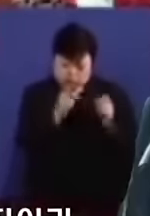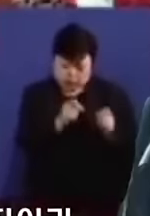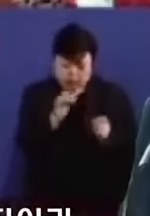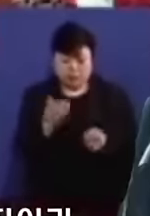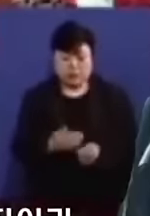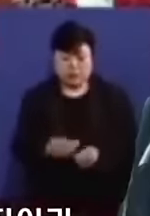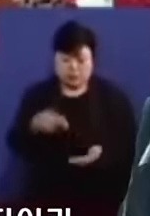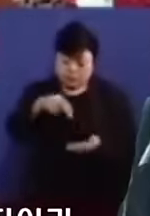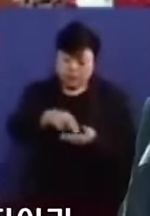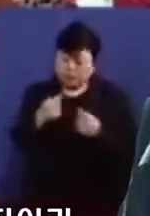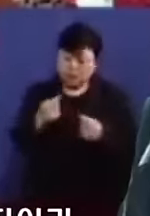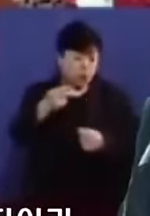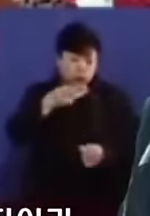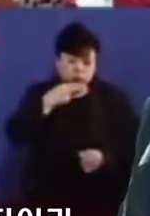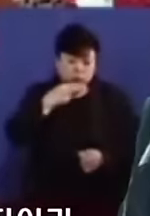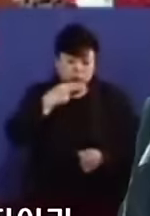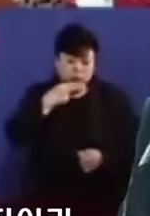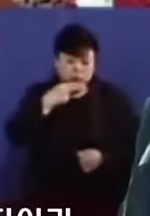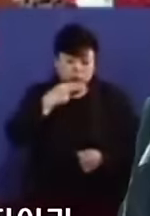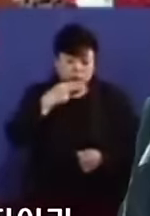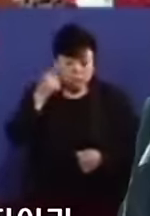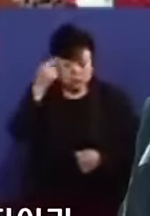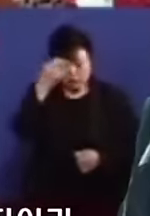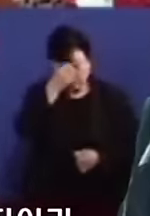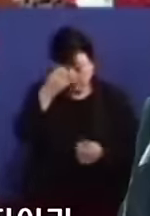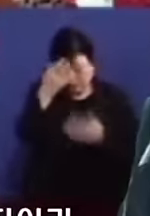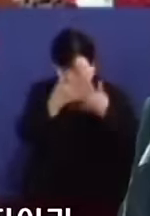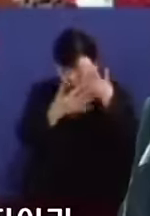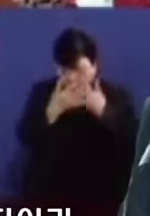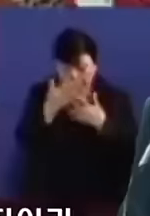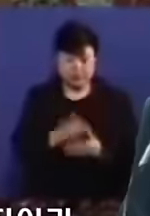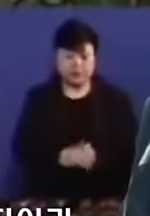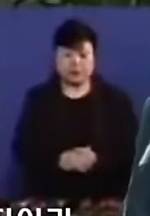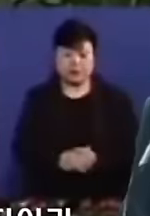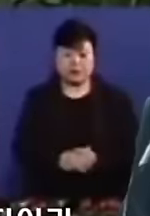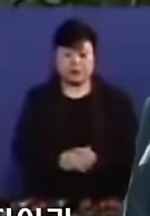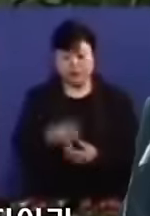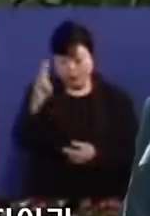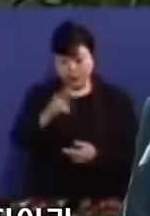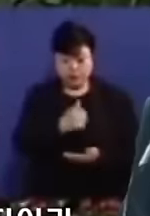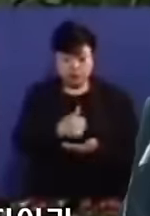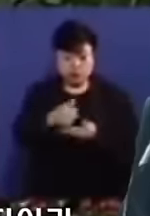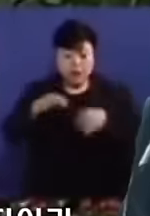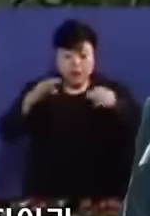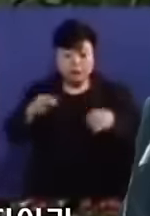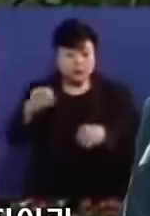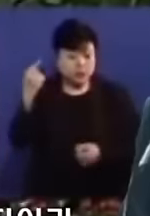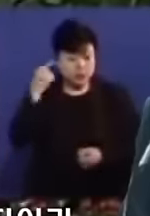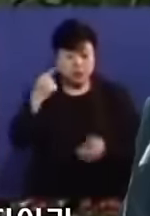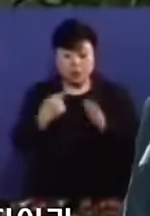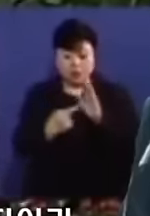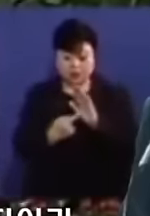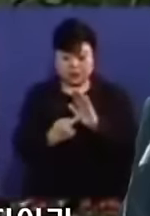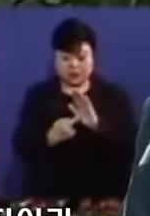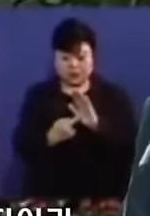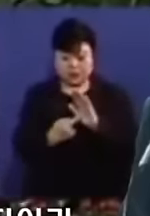것입니다. 일어날 기력도 잃어버리고 정신까지 희미하게 되었는데 갑자기 주님의 음성이